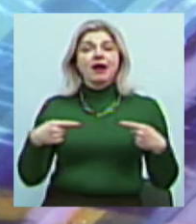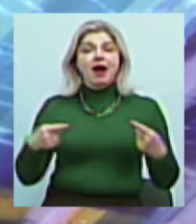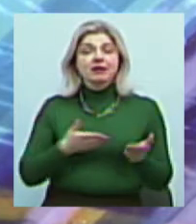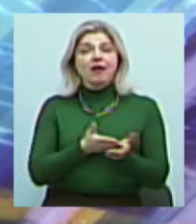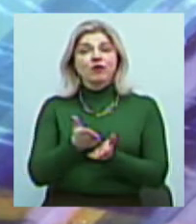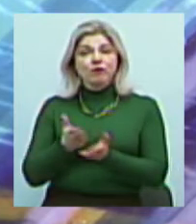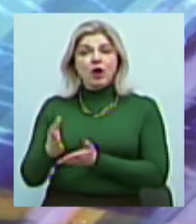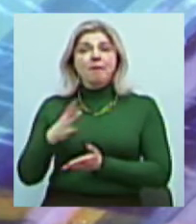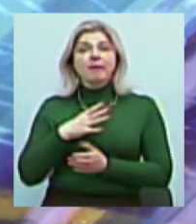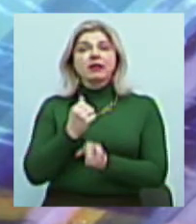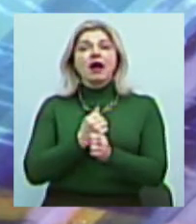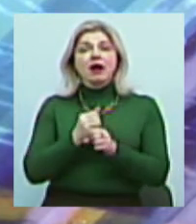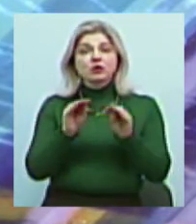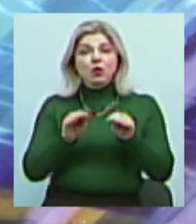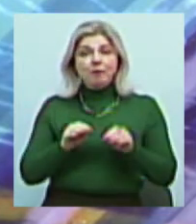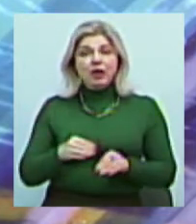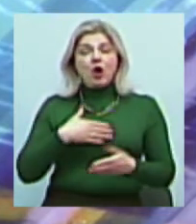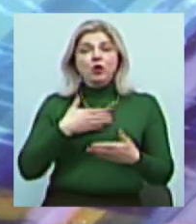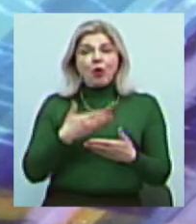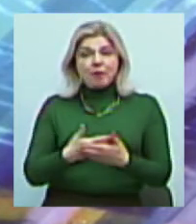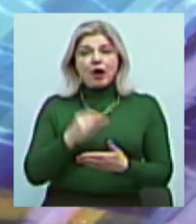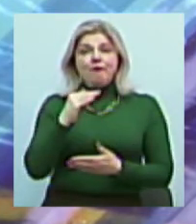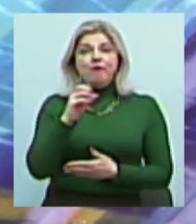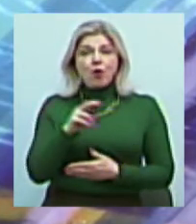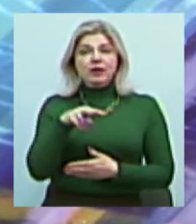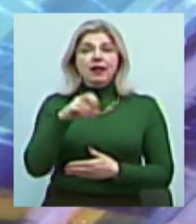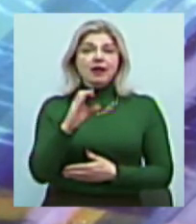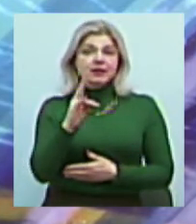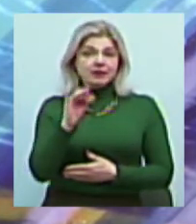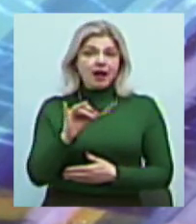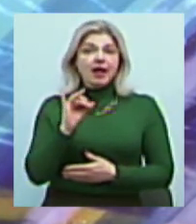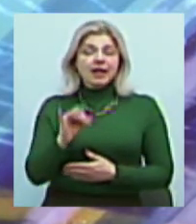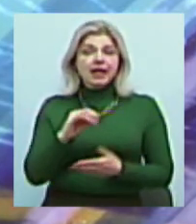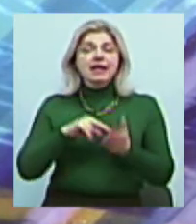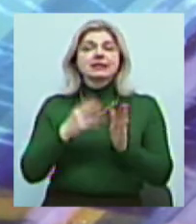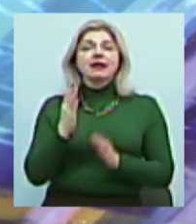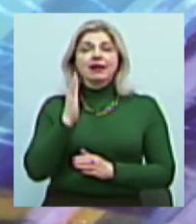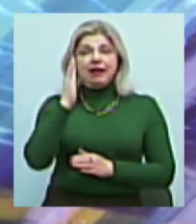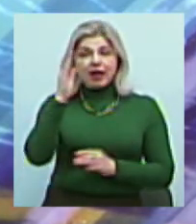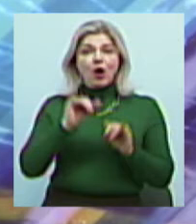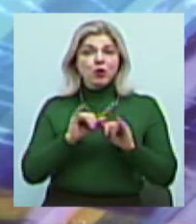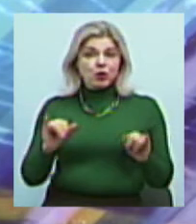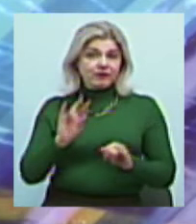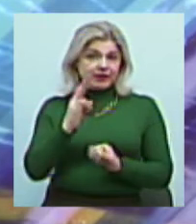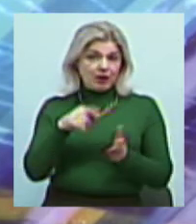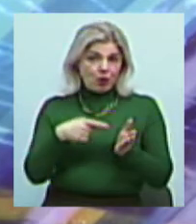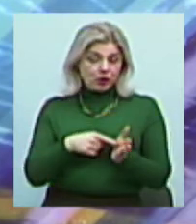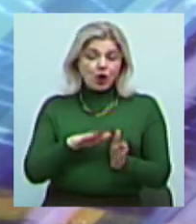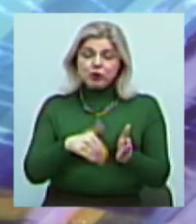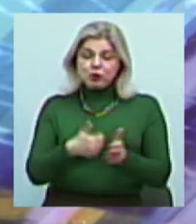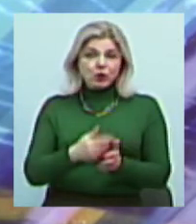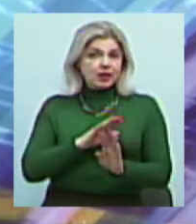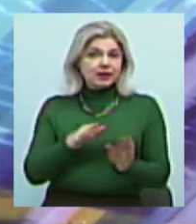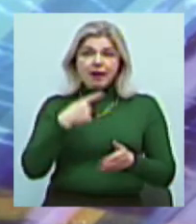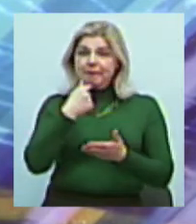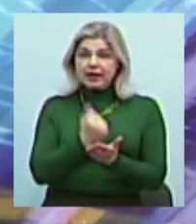розроблена громадськістю, в тому числі фондом «Ласка» і громадськістю стратегія сталого розвитку міста Миколаєва, вона досі не прийнята. І є